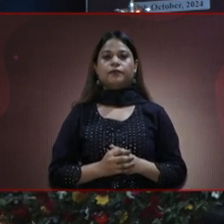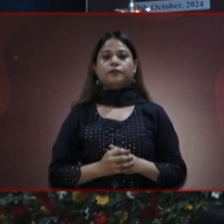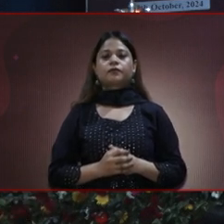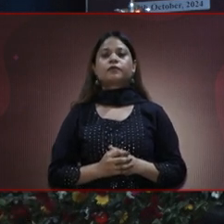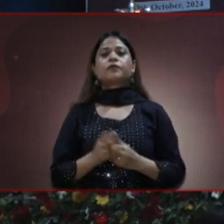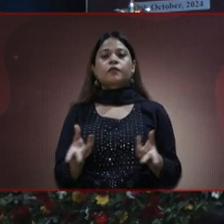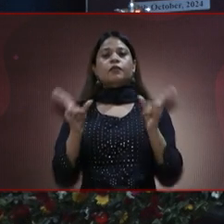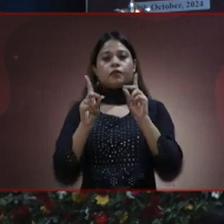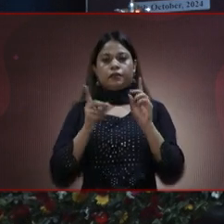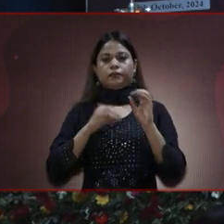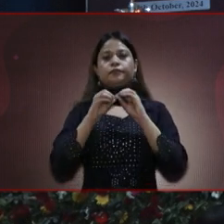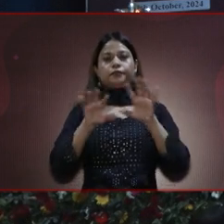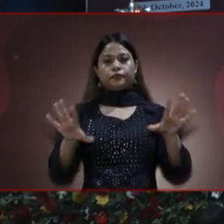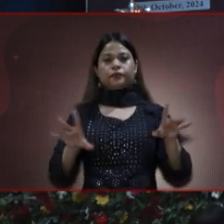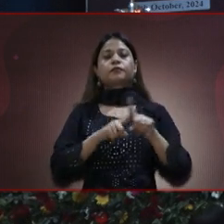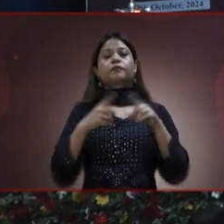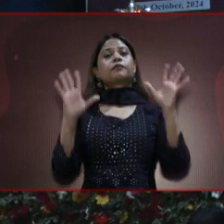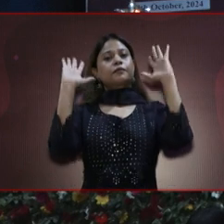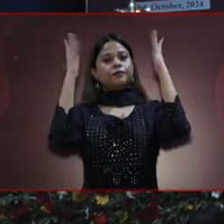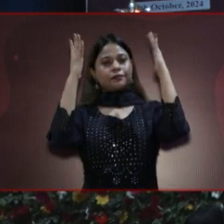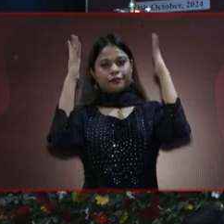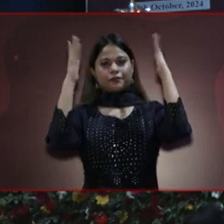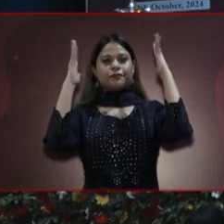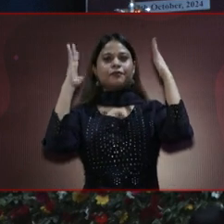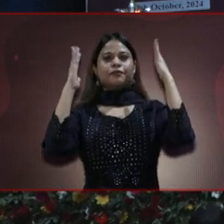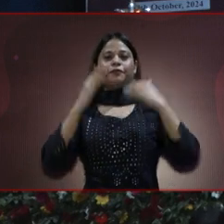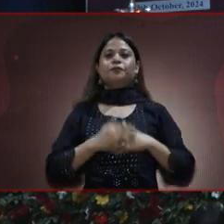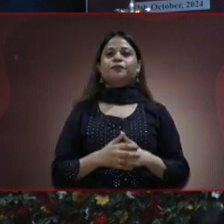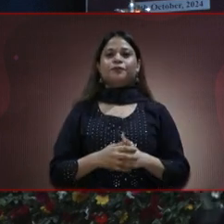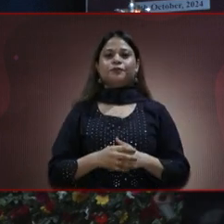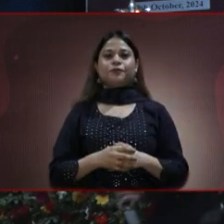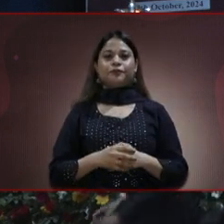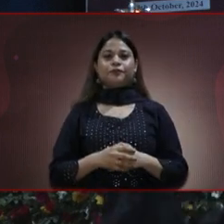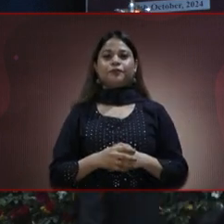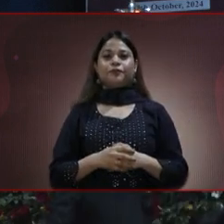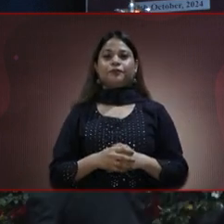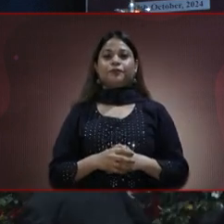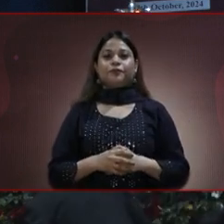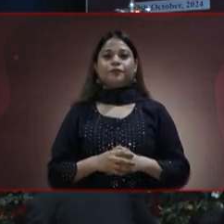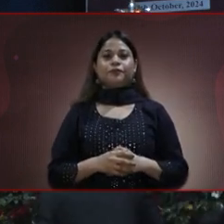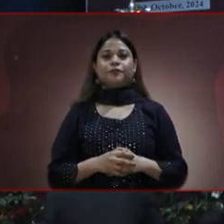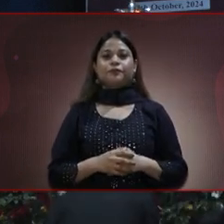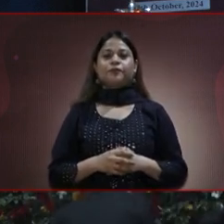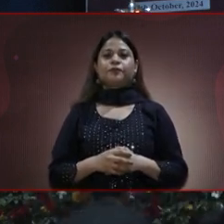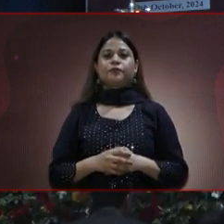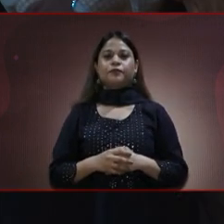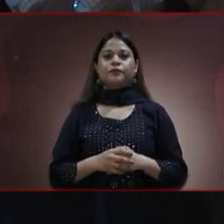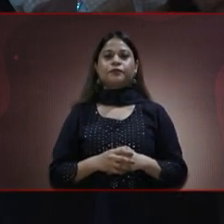एक बार पुनः आप सभी की जोरदार करतल ध्वनि इन पलों को अविस्मरणीय बनाएं।